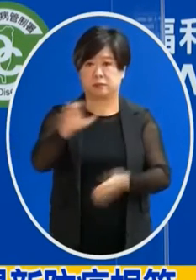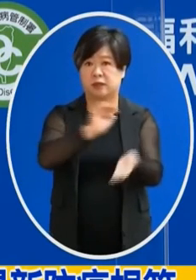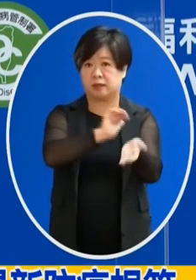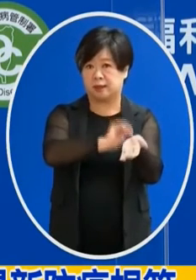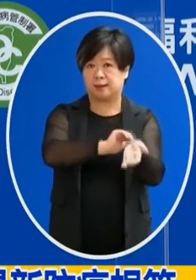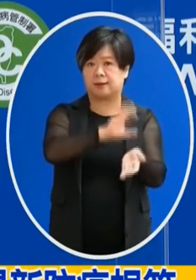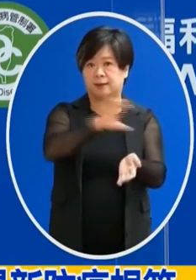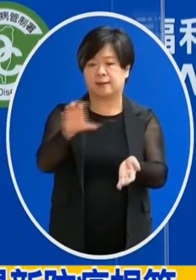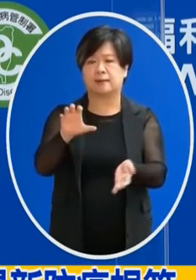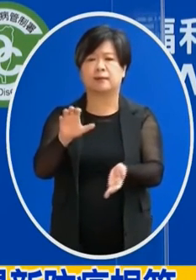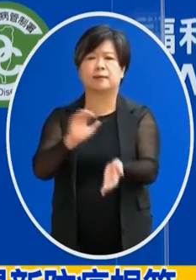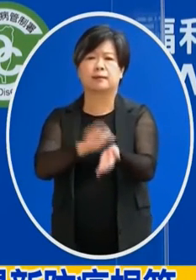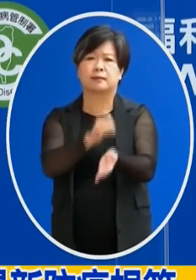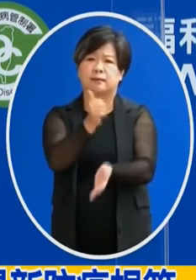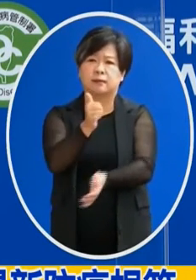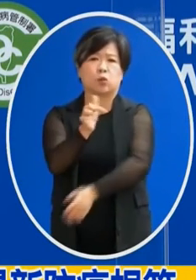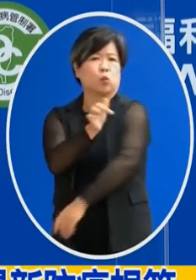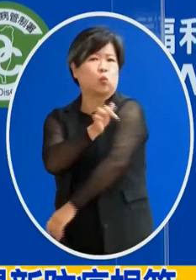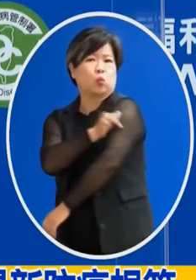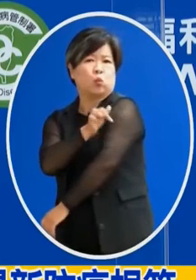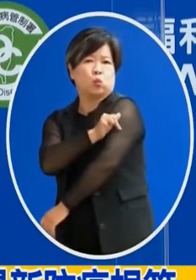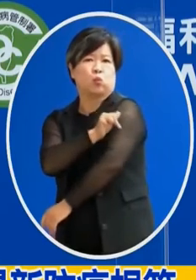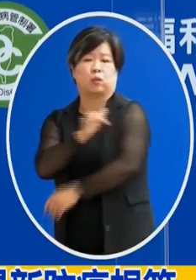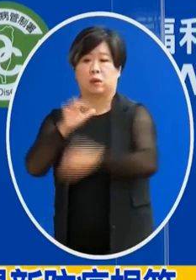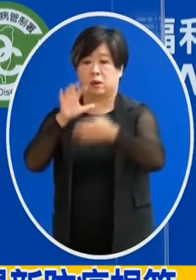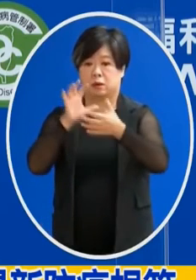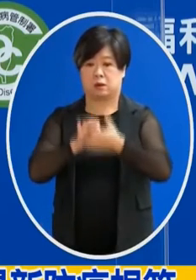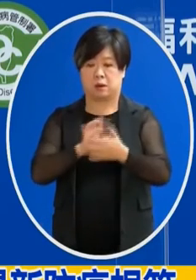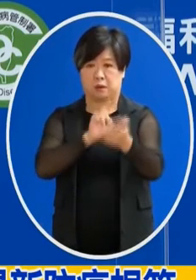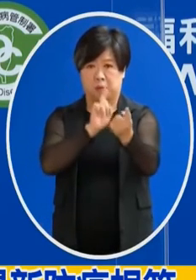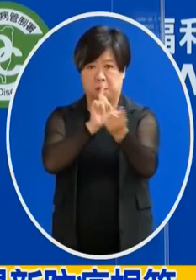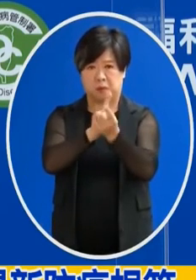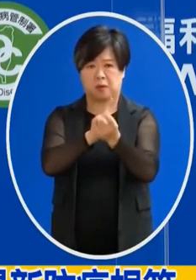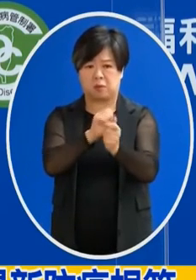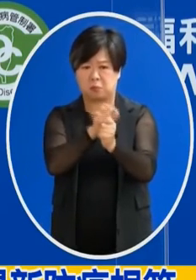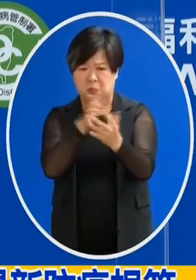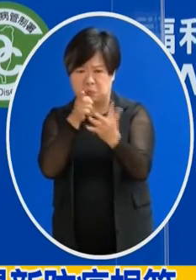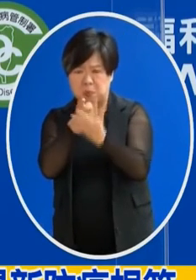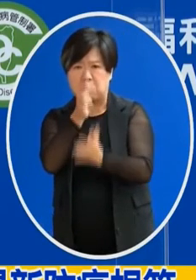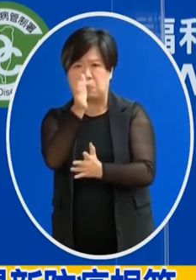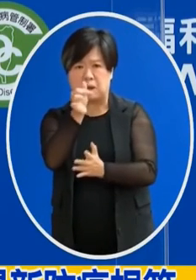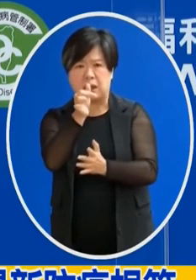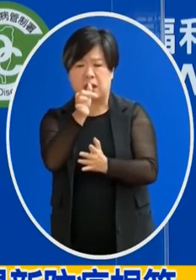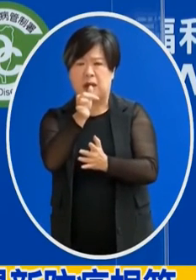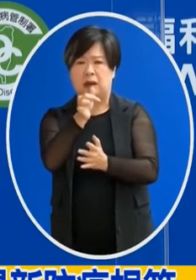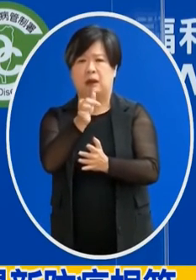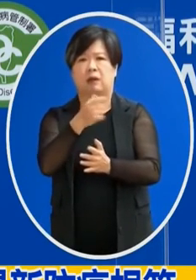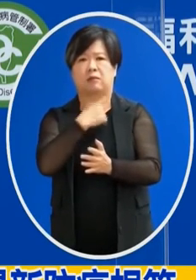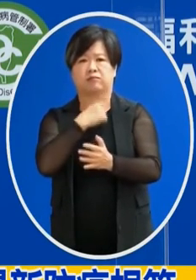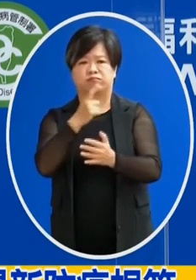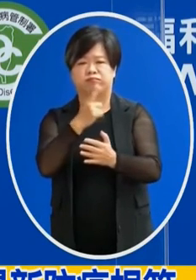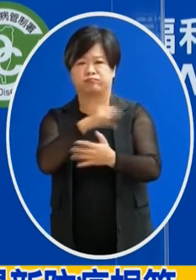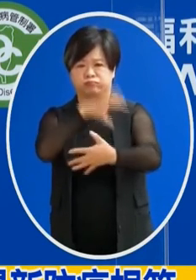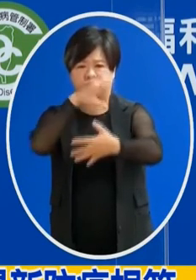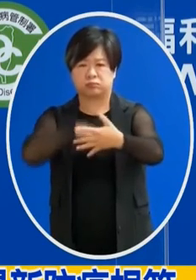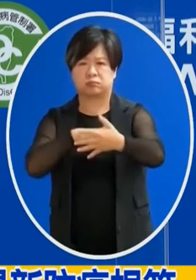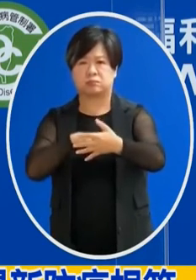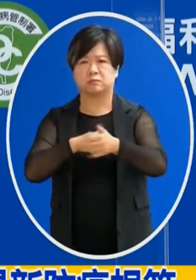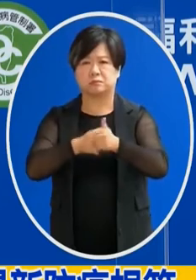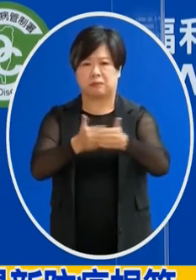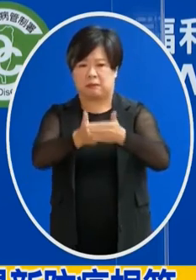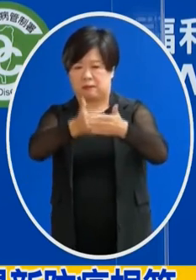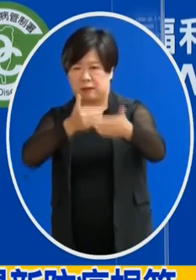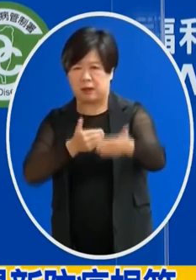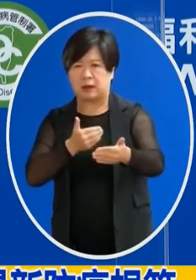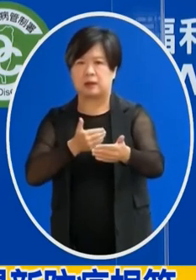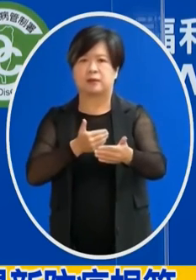所医护人员，那因为跟确诊者的这个接触，如被框列为接触者，需要进行隔离